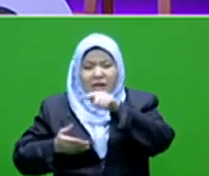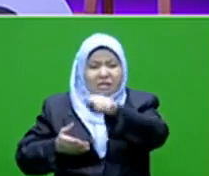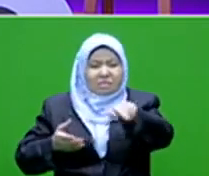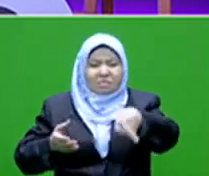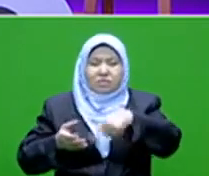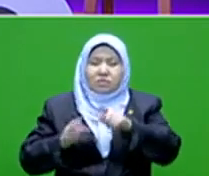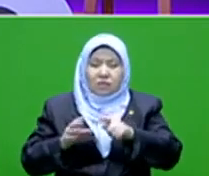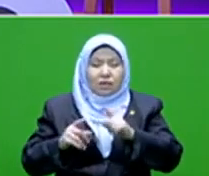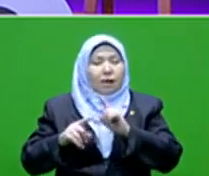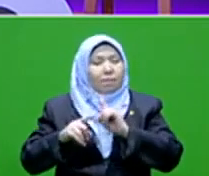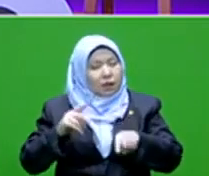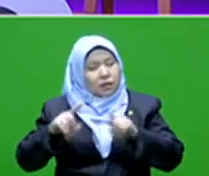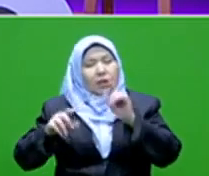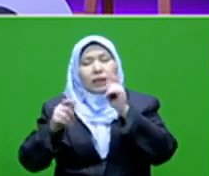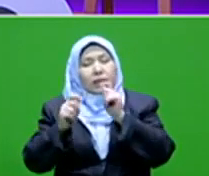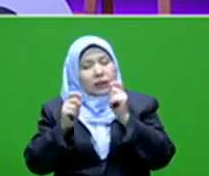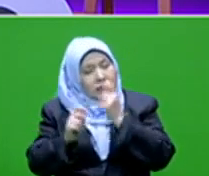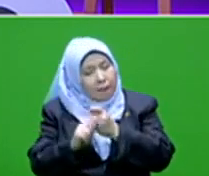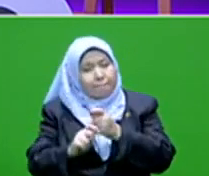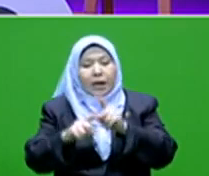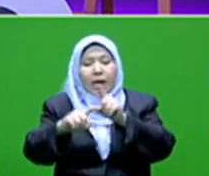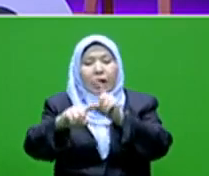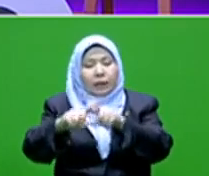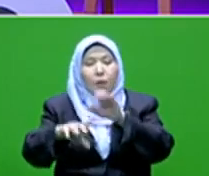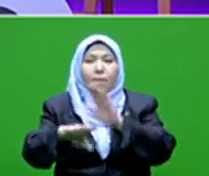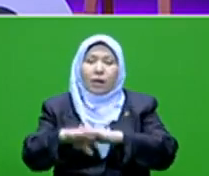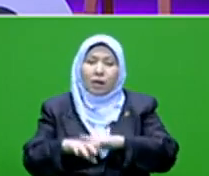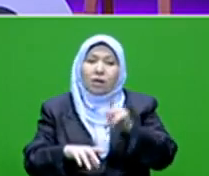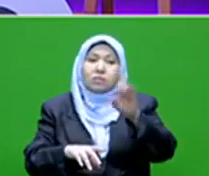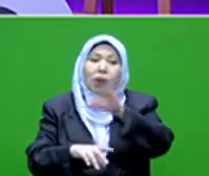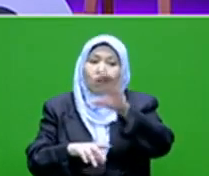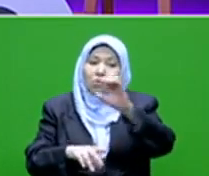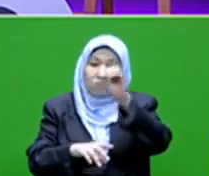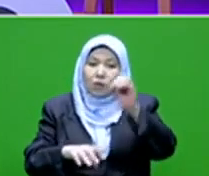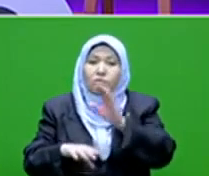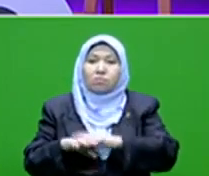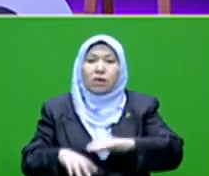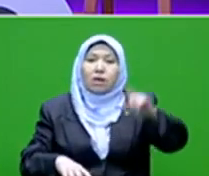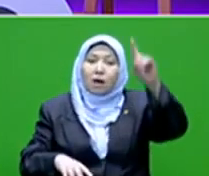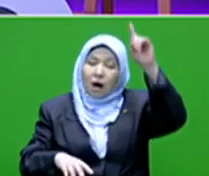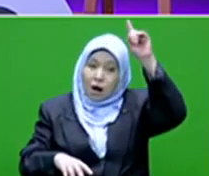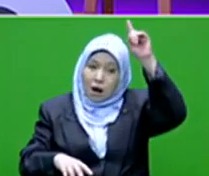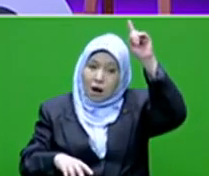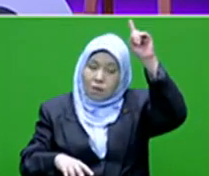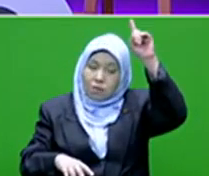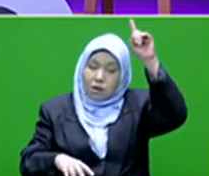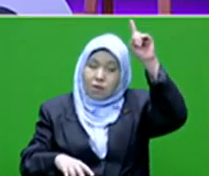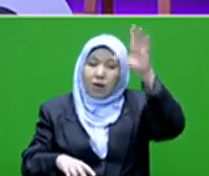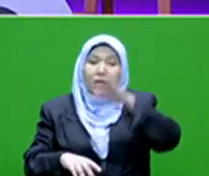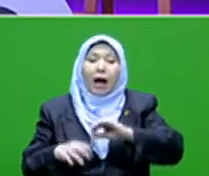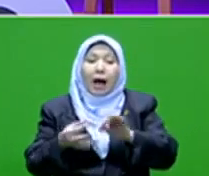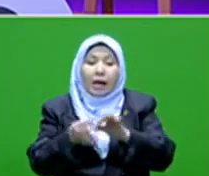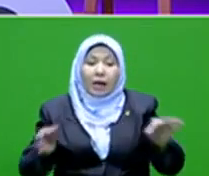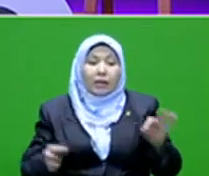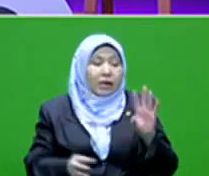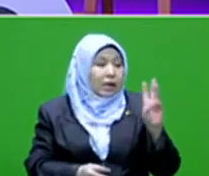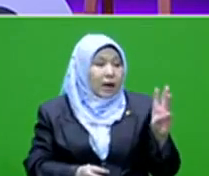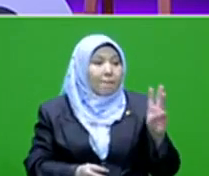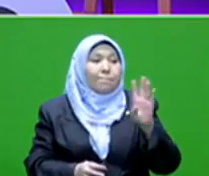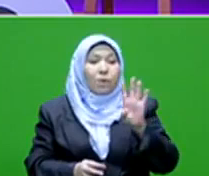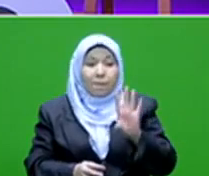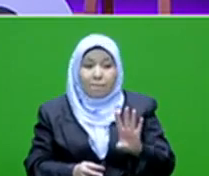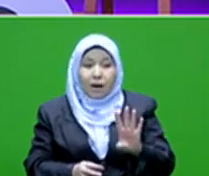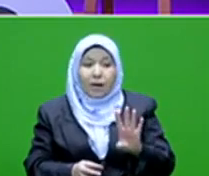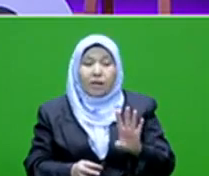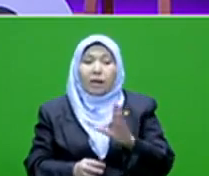tetap kebergantungan 100% kepada Allah Subhanahu Wa Taala. Dan ini ayat yang kita nak baca, ayat ke-64, kena ada